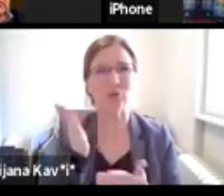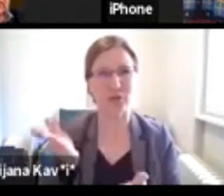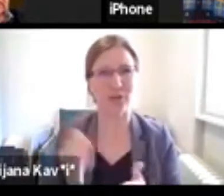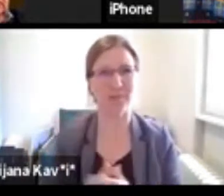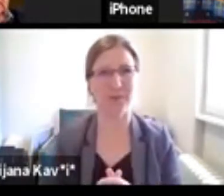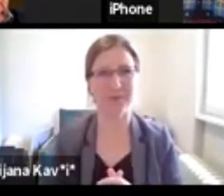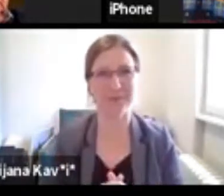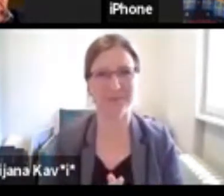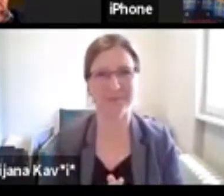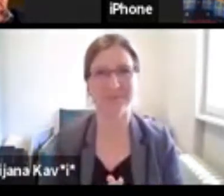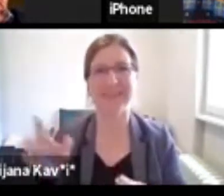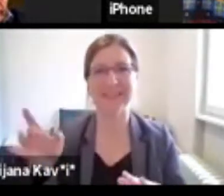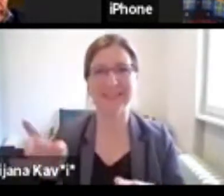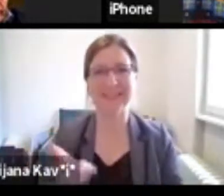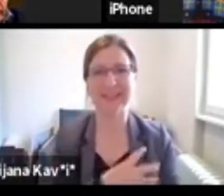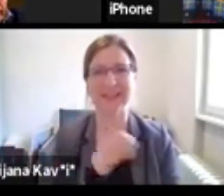Sretan